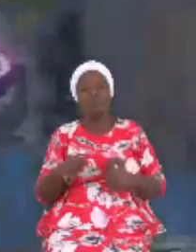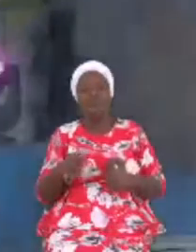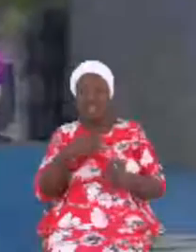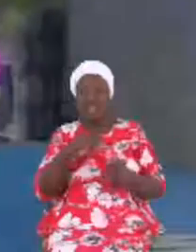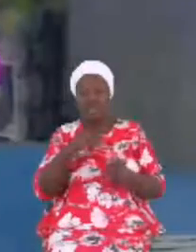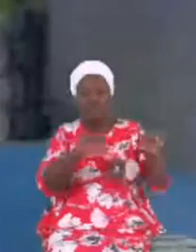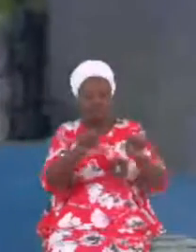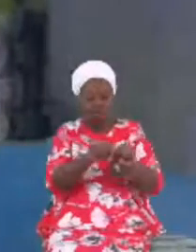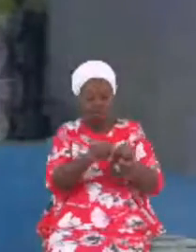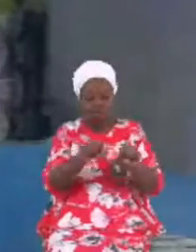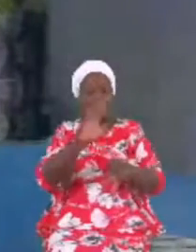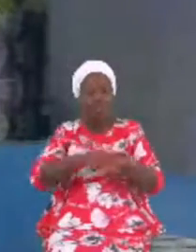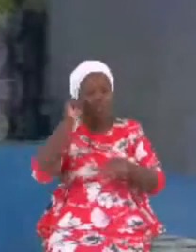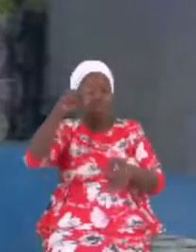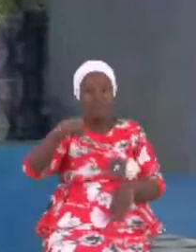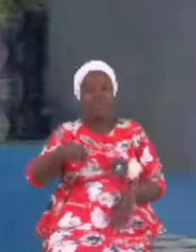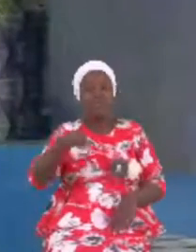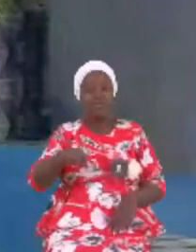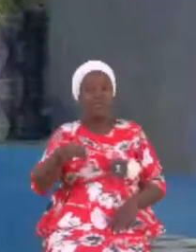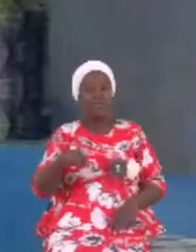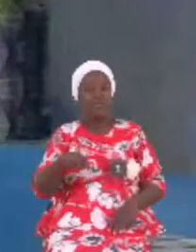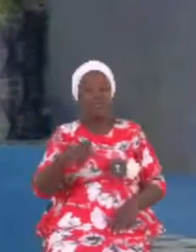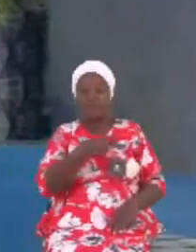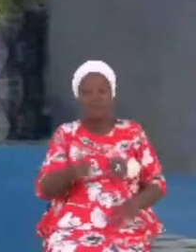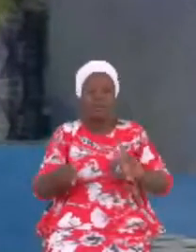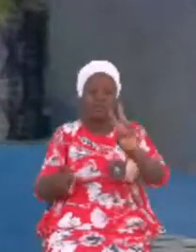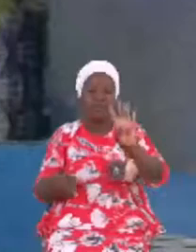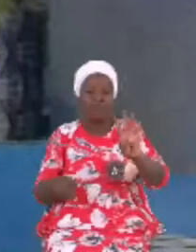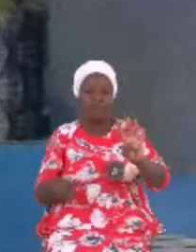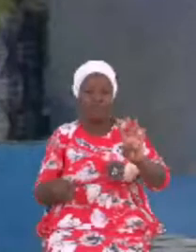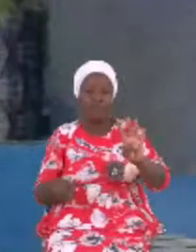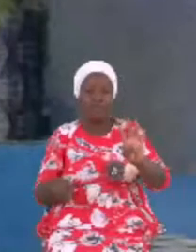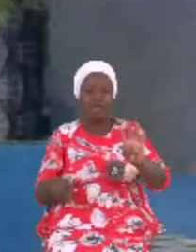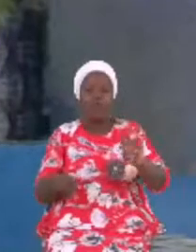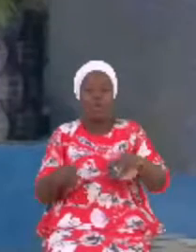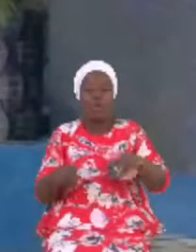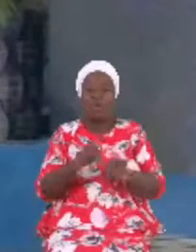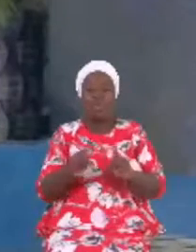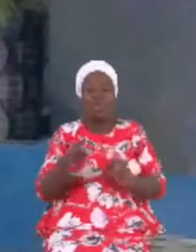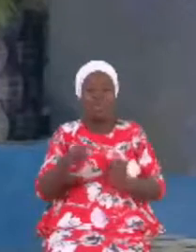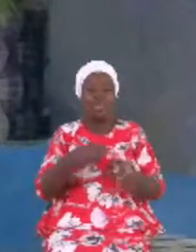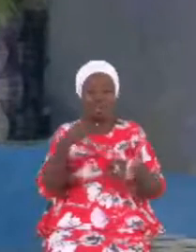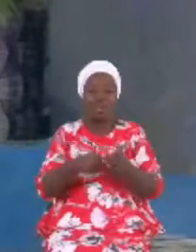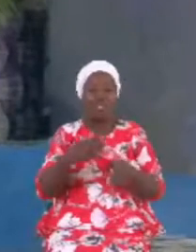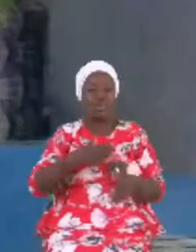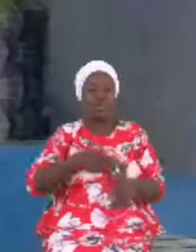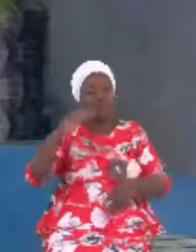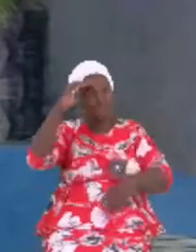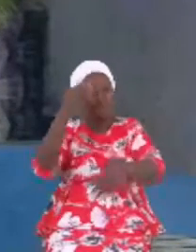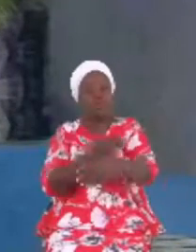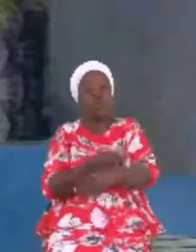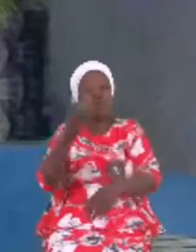Et mettez-lui des souliers aux pieds. Verset 24, car mon fils que voici était